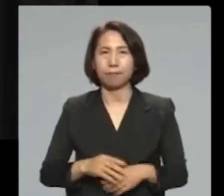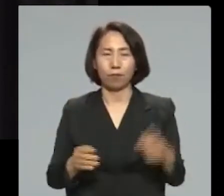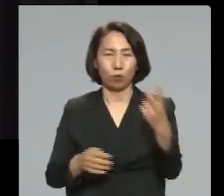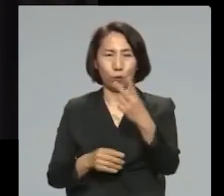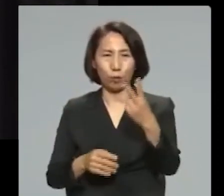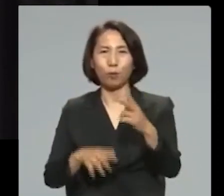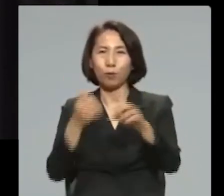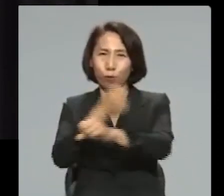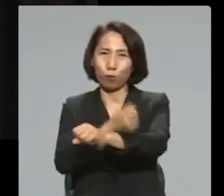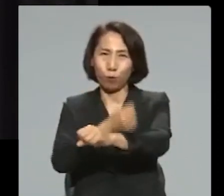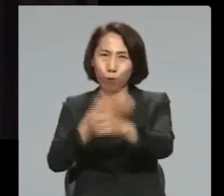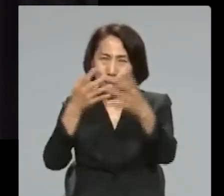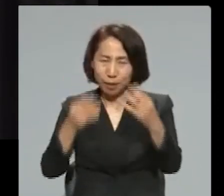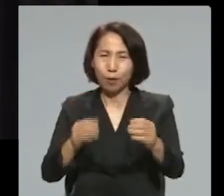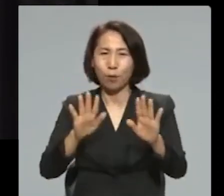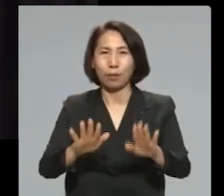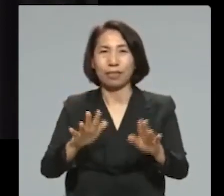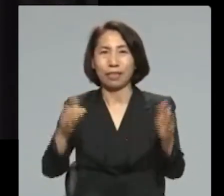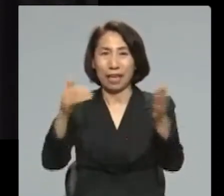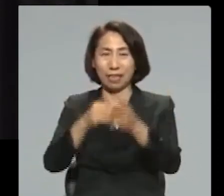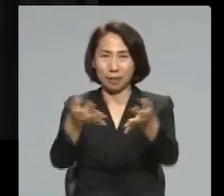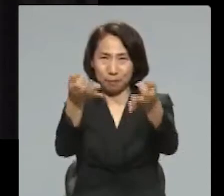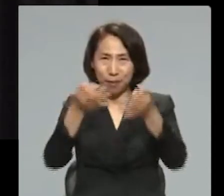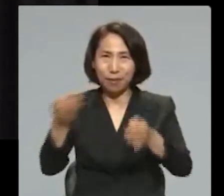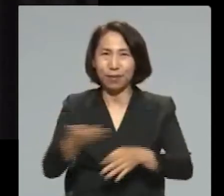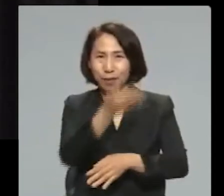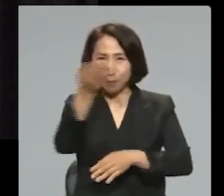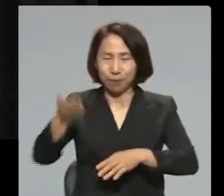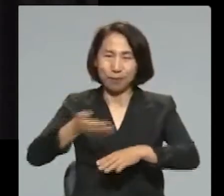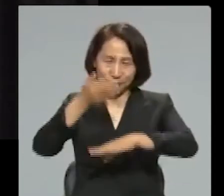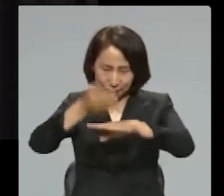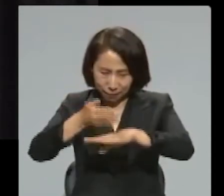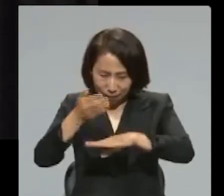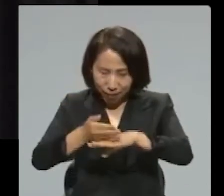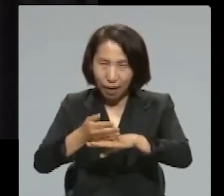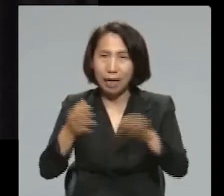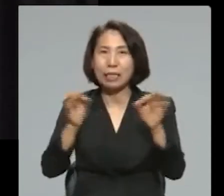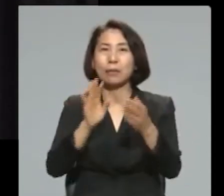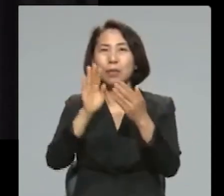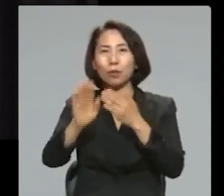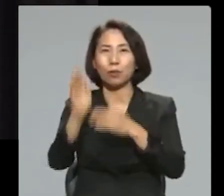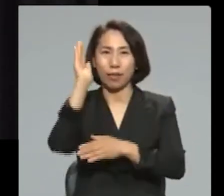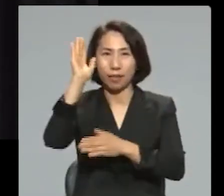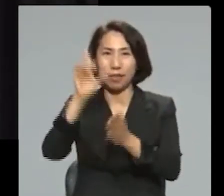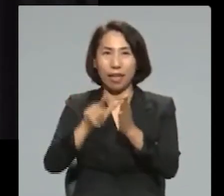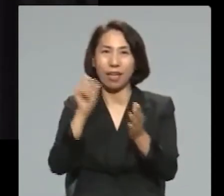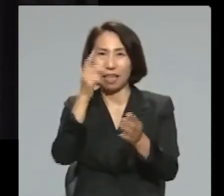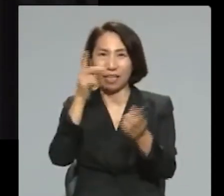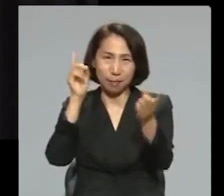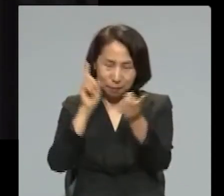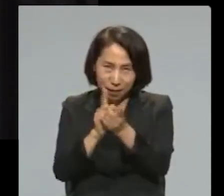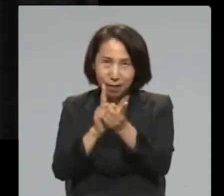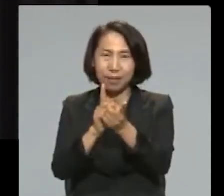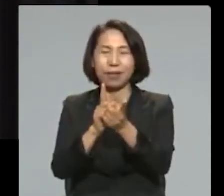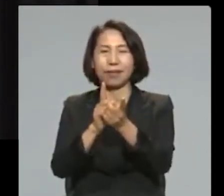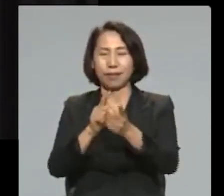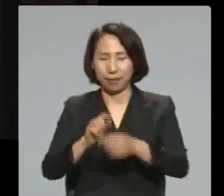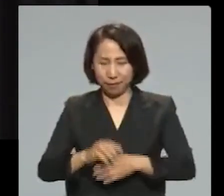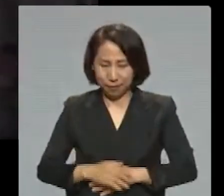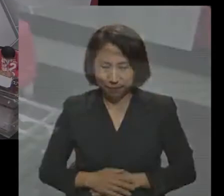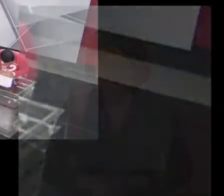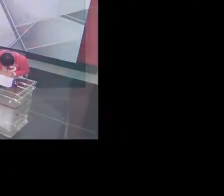후보자 수고하셨고요. 지금까지 시청해 주신 여러분 감사합니다. 잠시 후 후보자 연설회에서 뵙겠습니다.